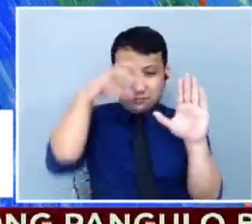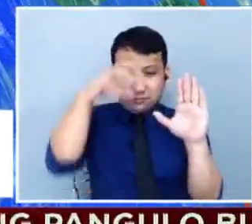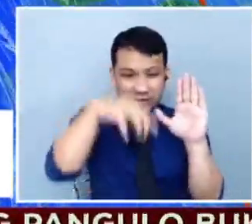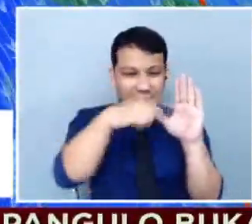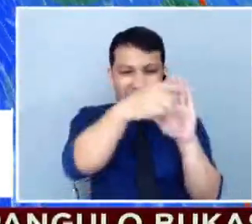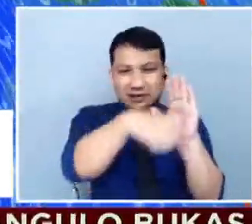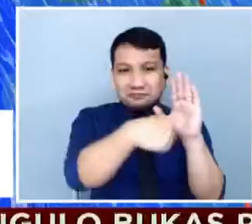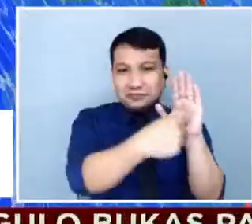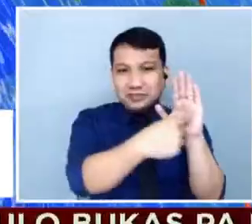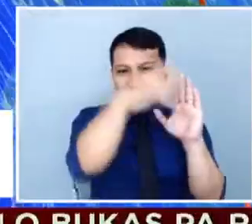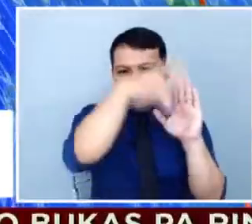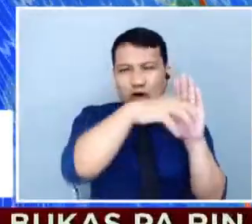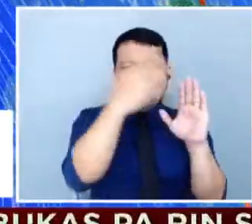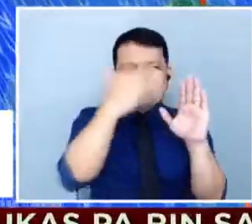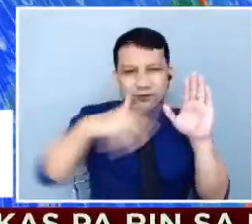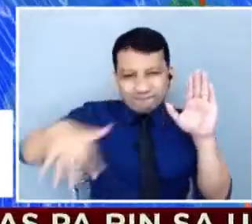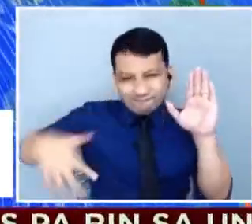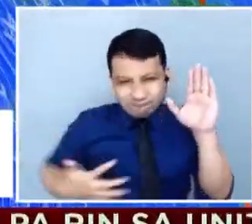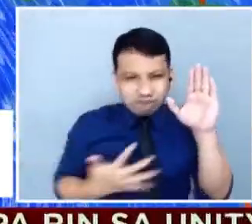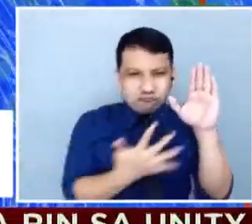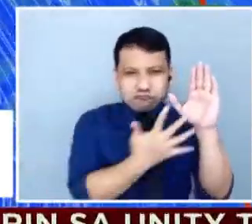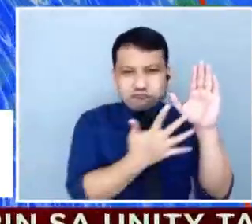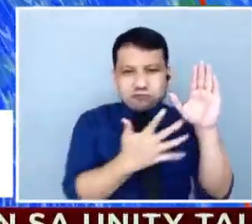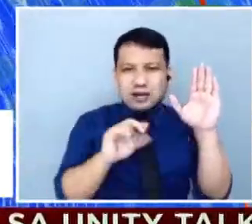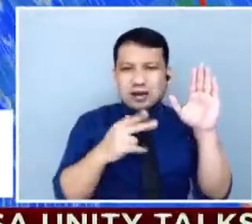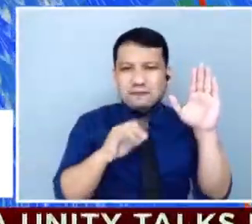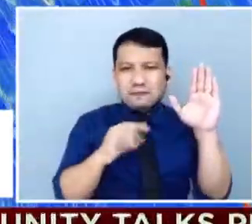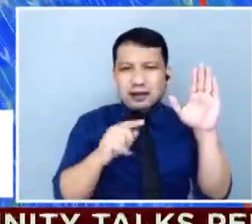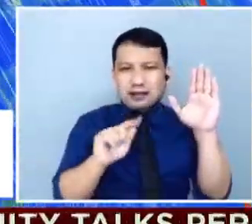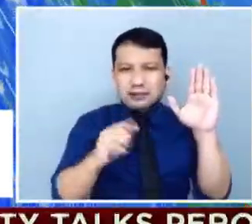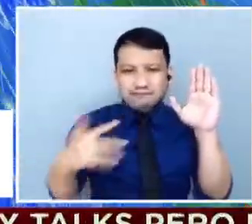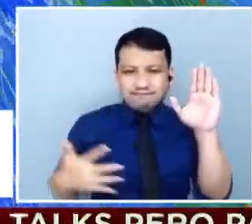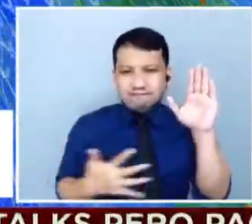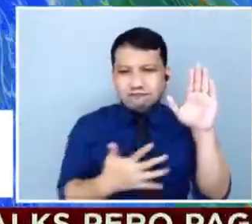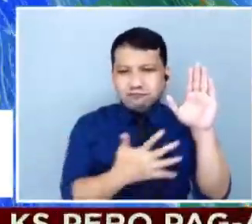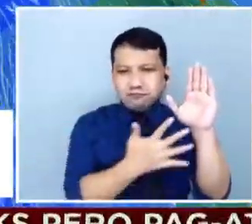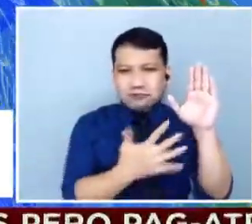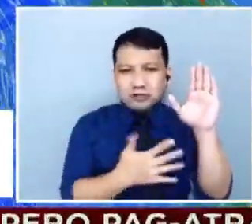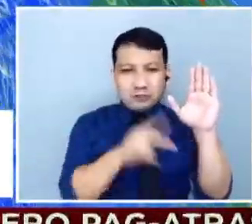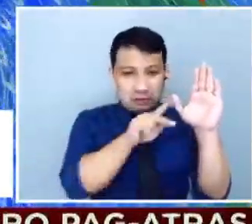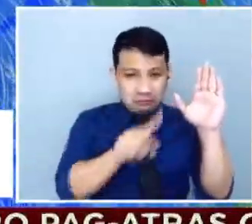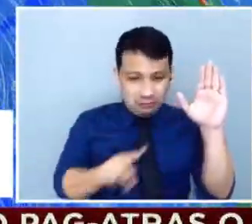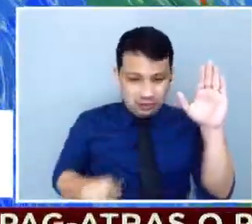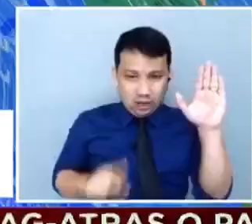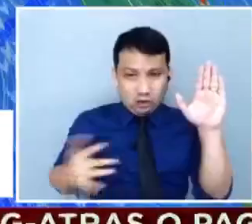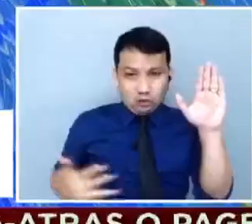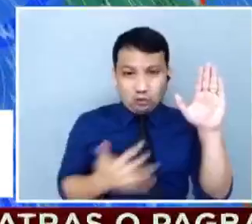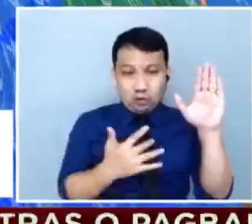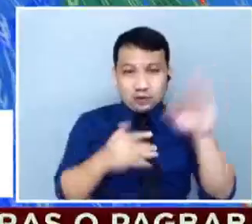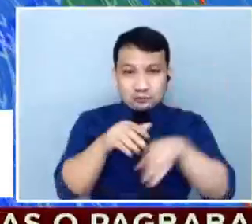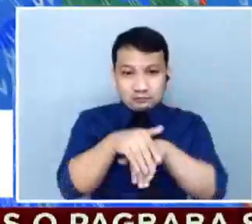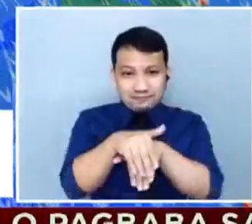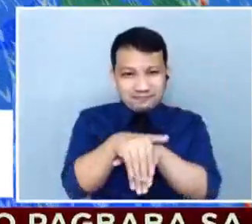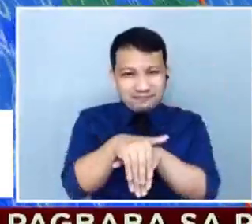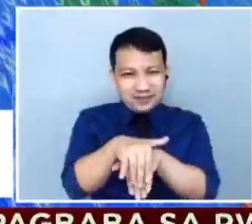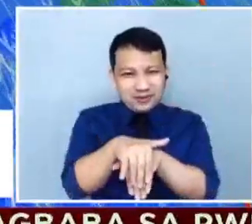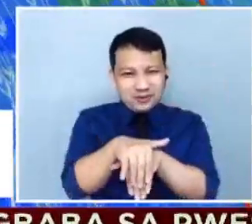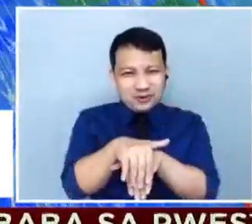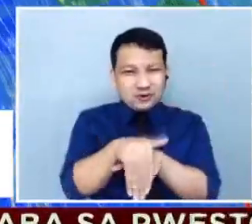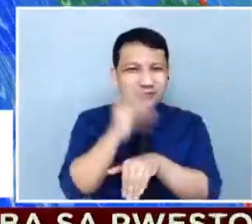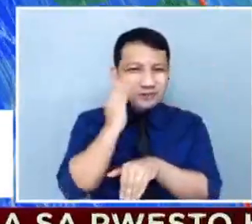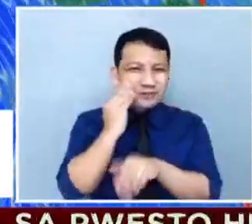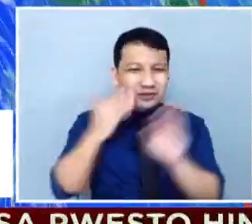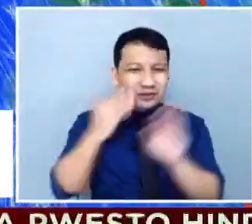sa habagat na hinahatak ng Bagyong Maring. Pinakaapektado ang Palawan at Mindoro na nakaranas pa rin ng malalakas na ulan ngayong